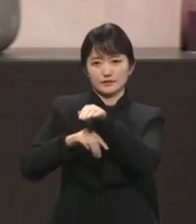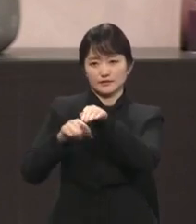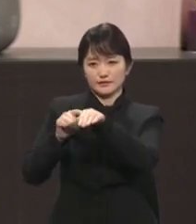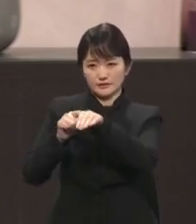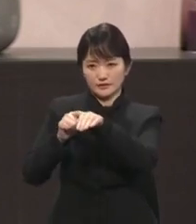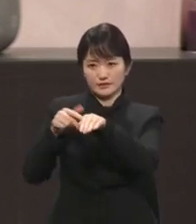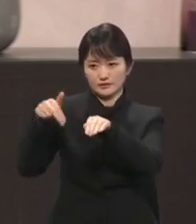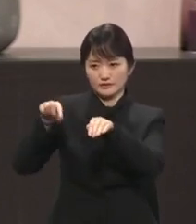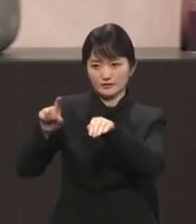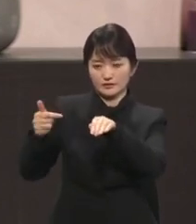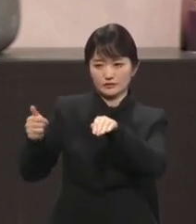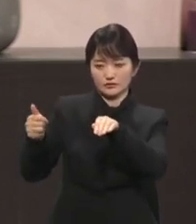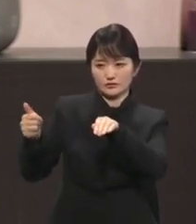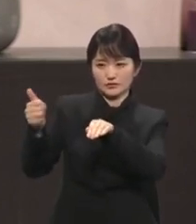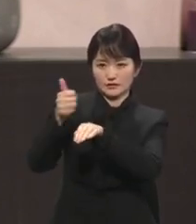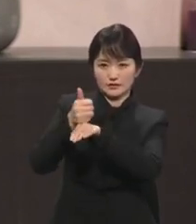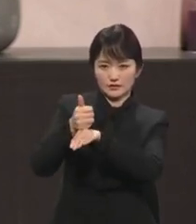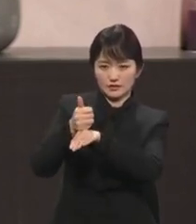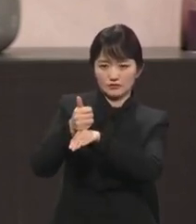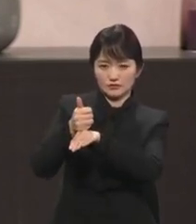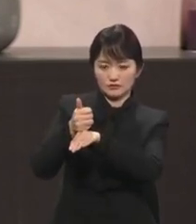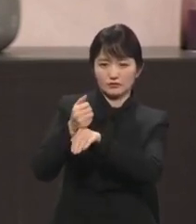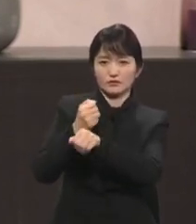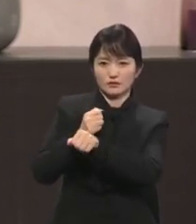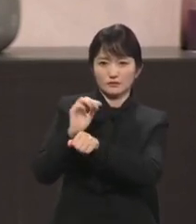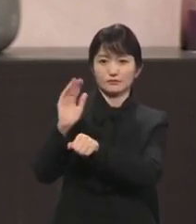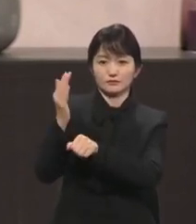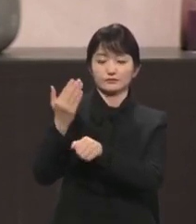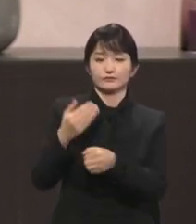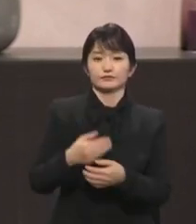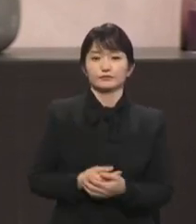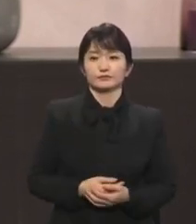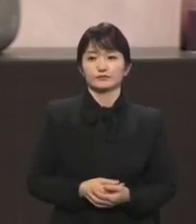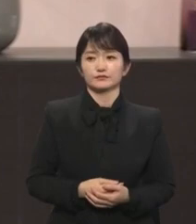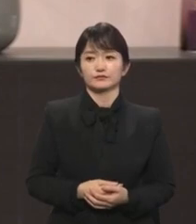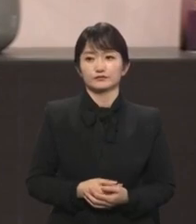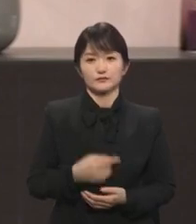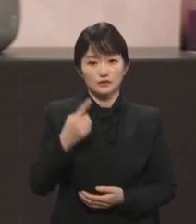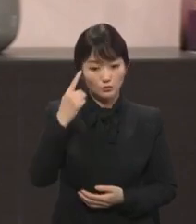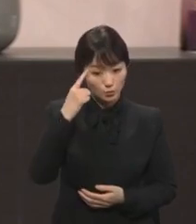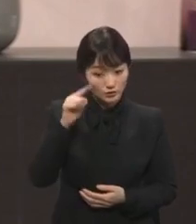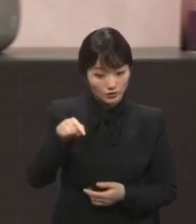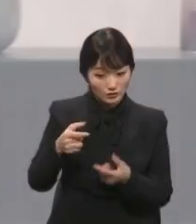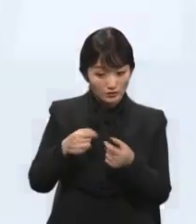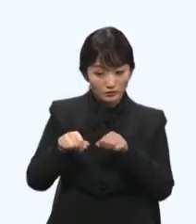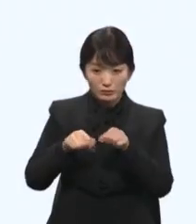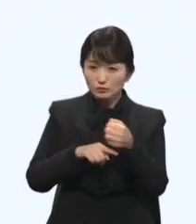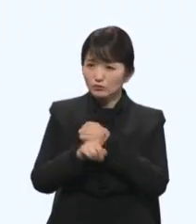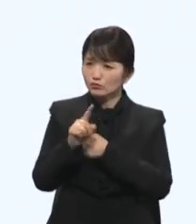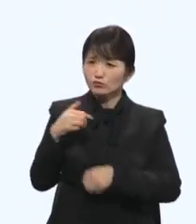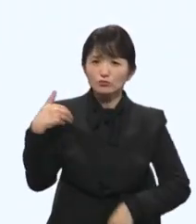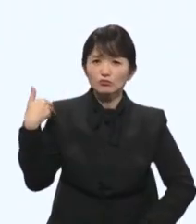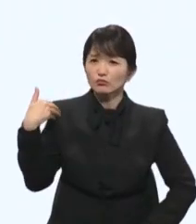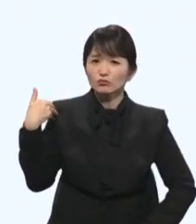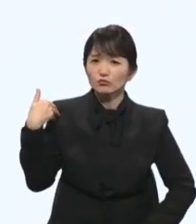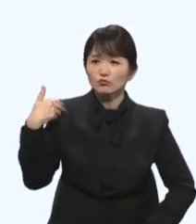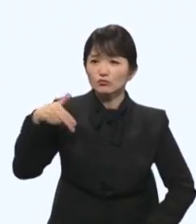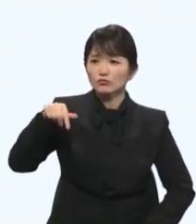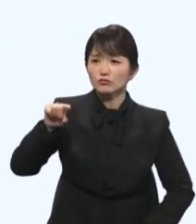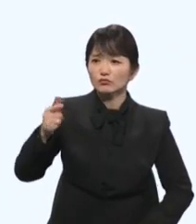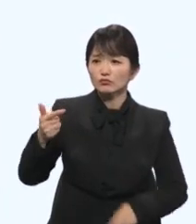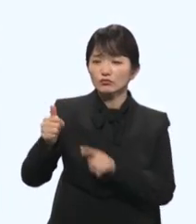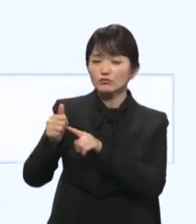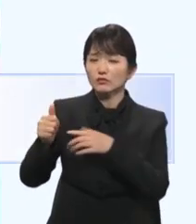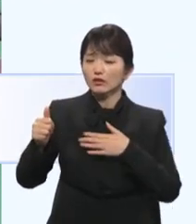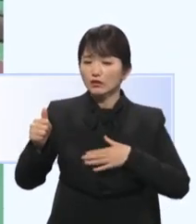씨에게 타도록 했다라는 겁니다 예 이 부분은 이미 왜 이렇게 했는지 사실 잘 모르겠어요이 부분에 대해서 전청 조씨가 알고